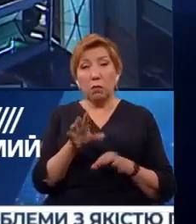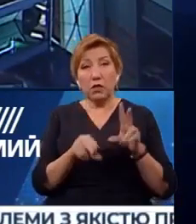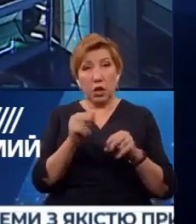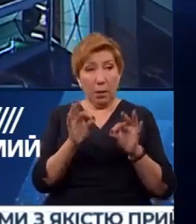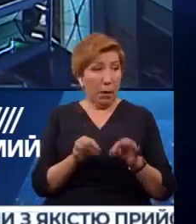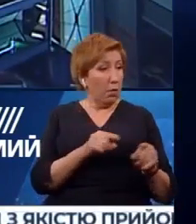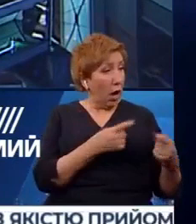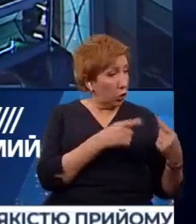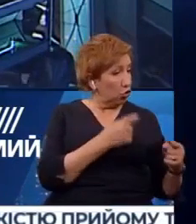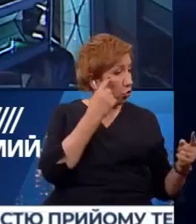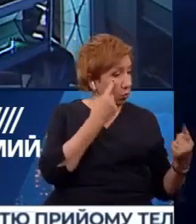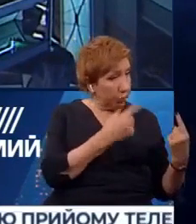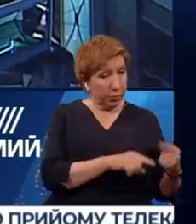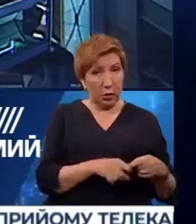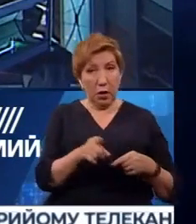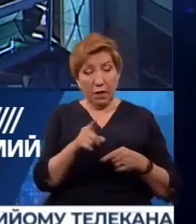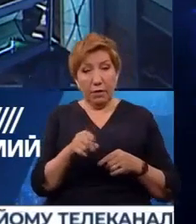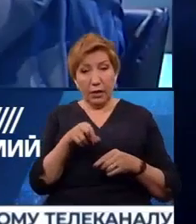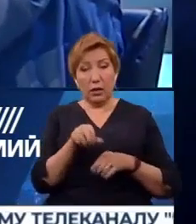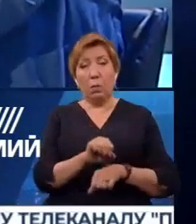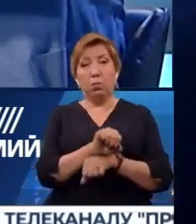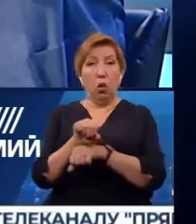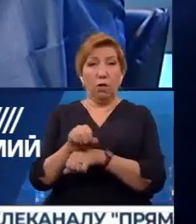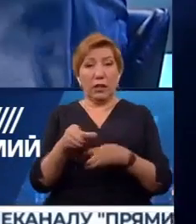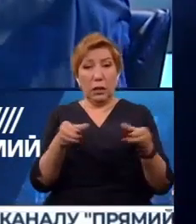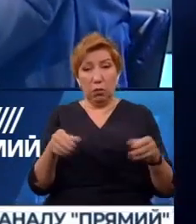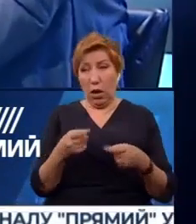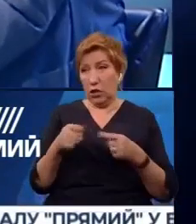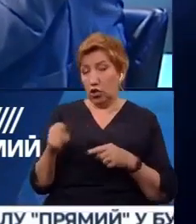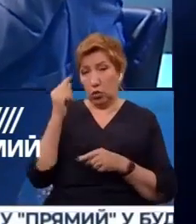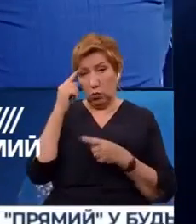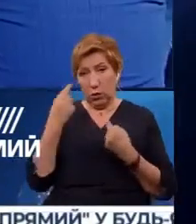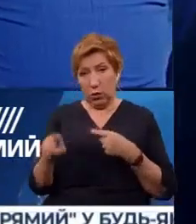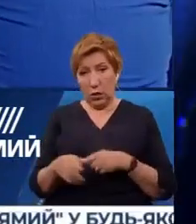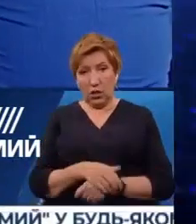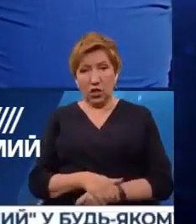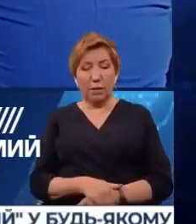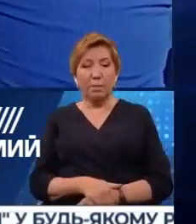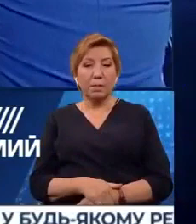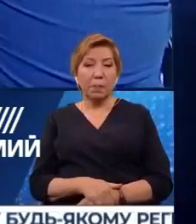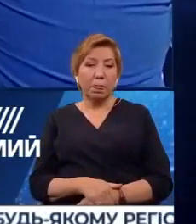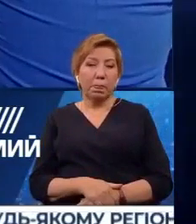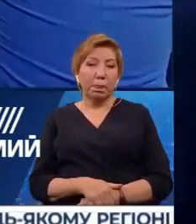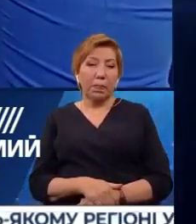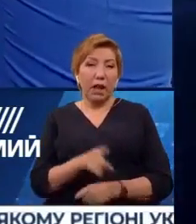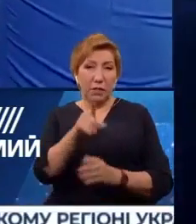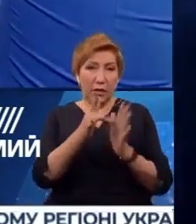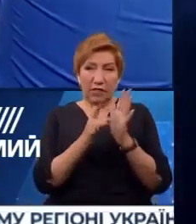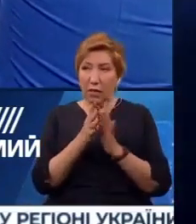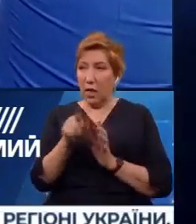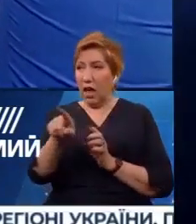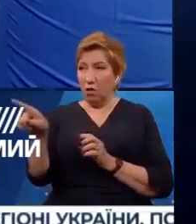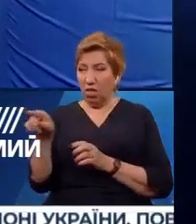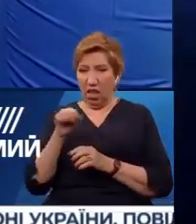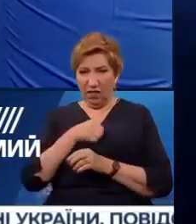інших інша позиція. От ви вийдете блокувати трибуну, а інші думають інакше. Дивіться, я не впевнений. Тобто ви святий, а вони